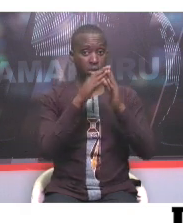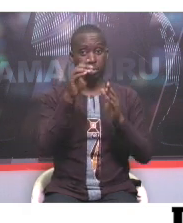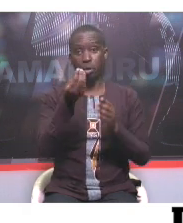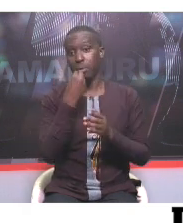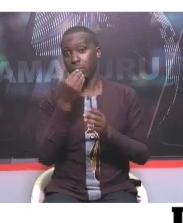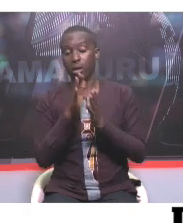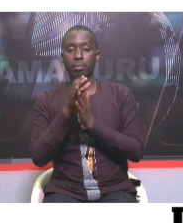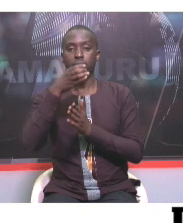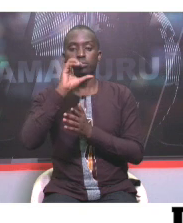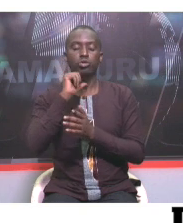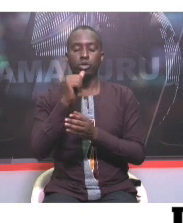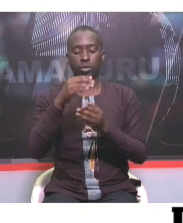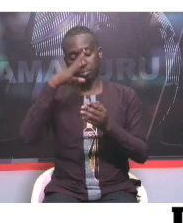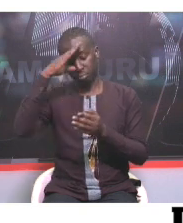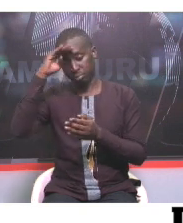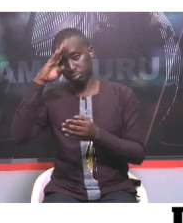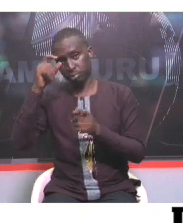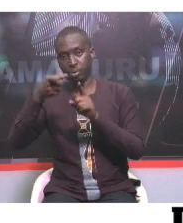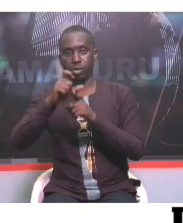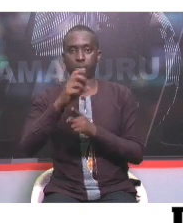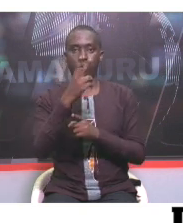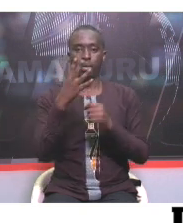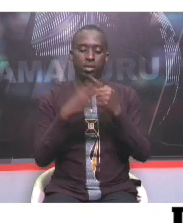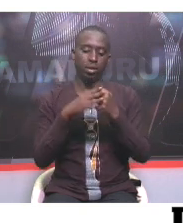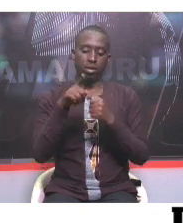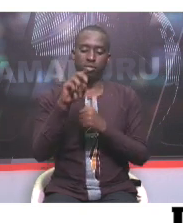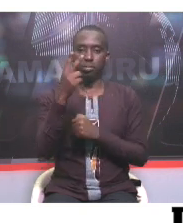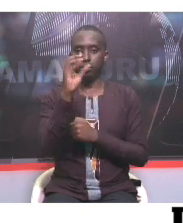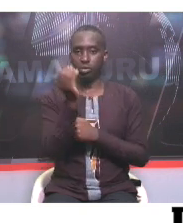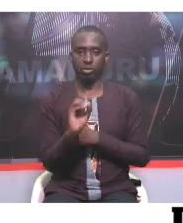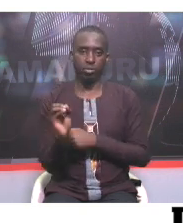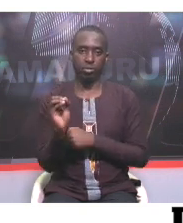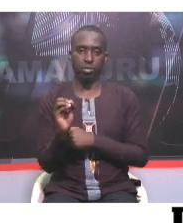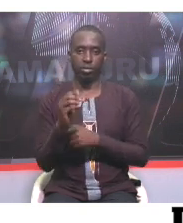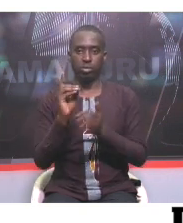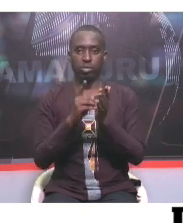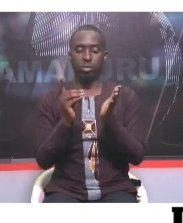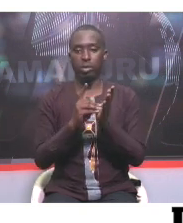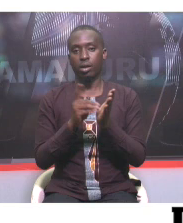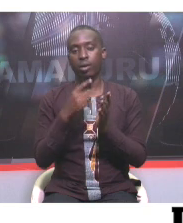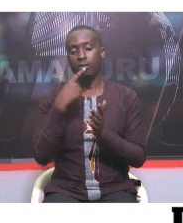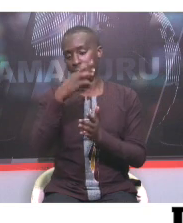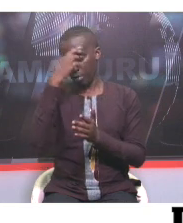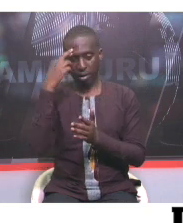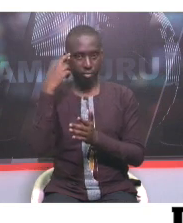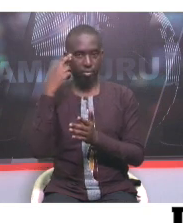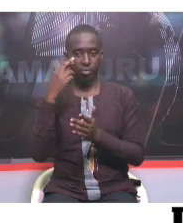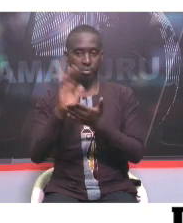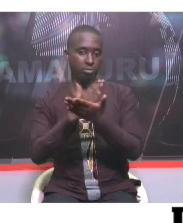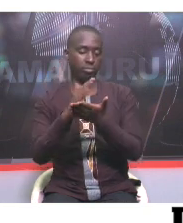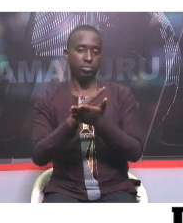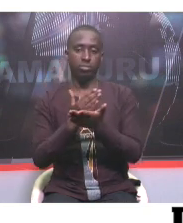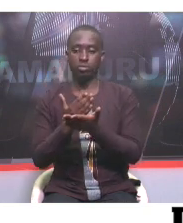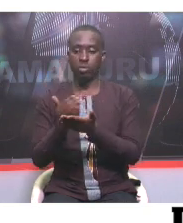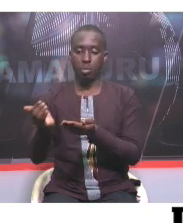by'ibiribwa n'ibinyobwa bidasembuye byazamutse kuri 29.2%. Dr. Mutembereza avuga ko biterwa n'uko gahunda yo gusaranganya umusaruro